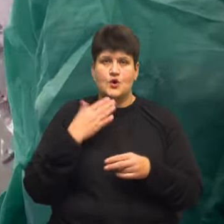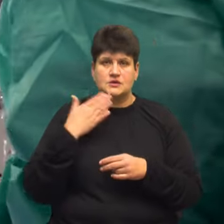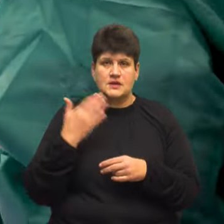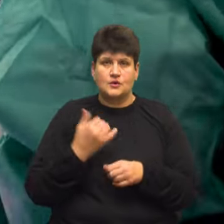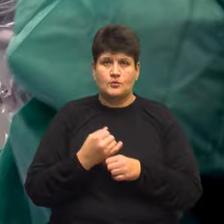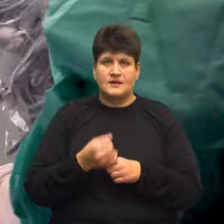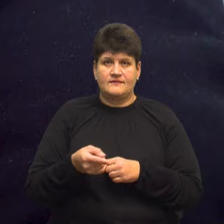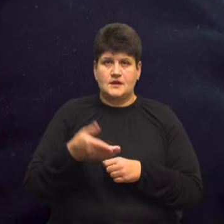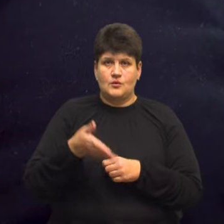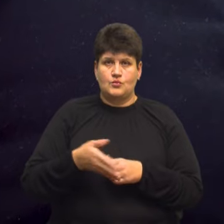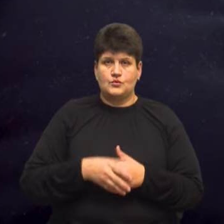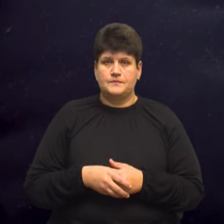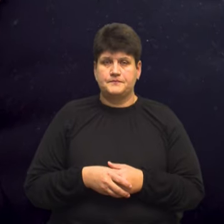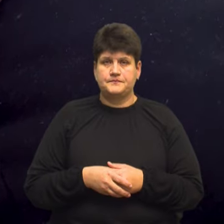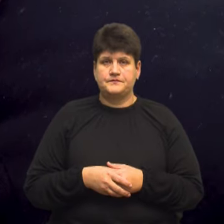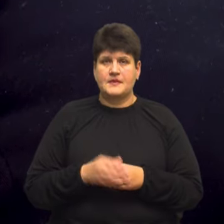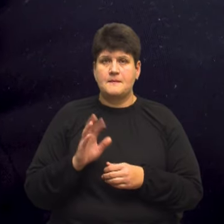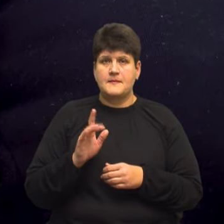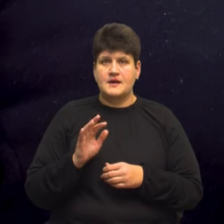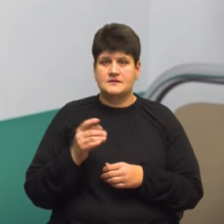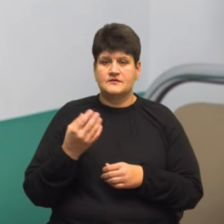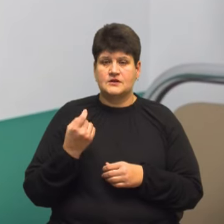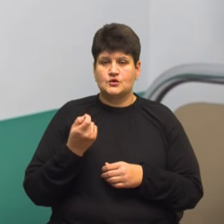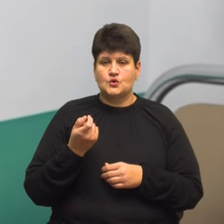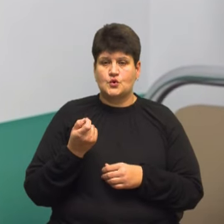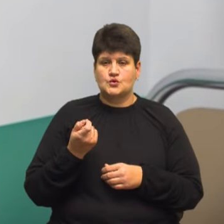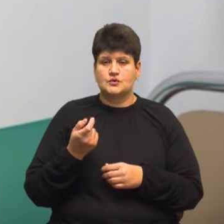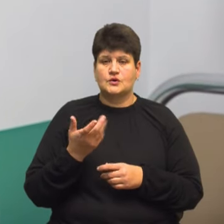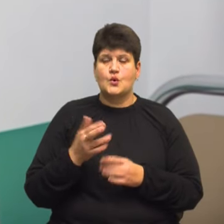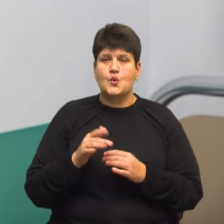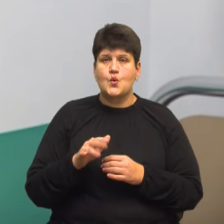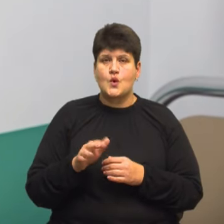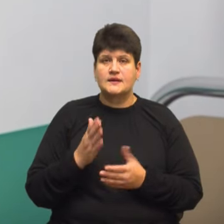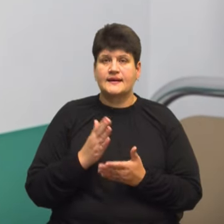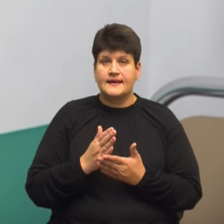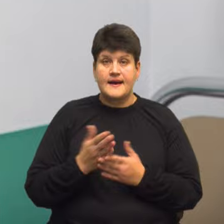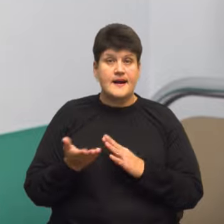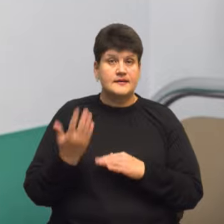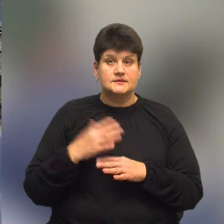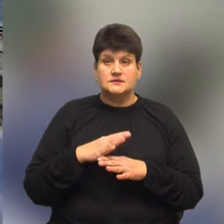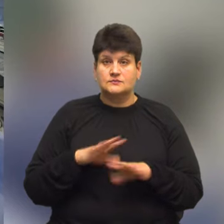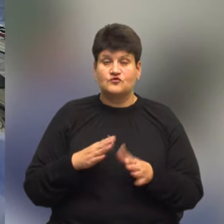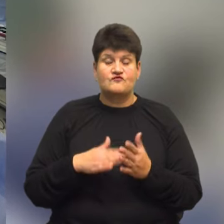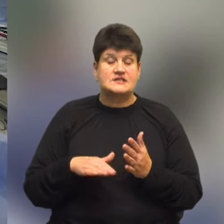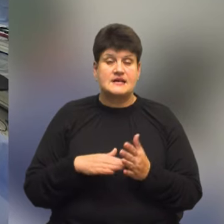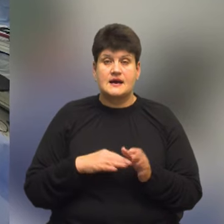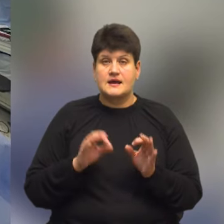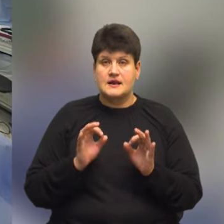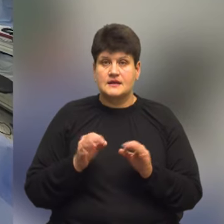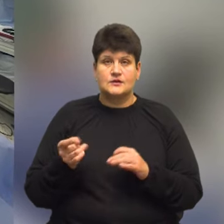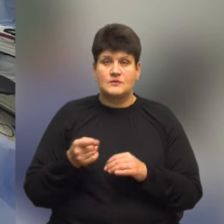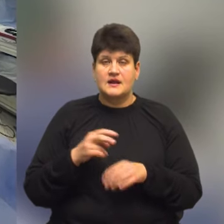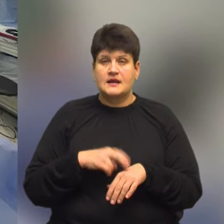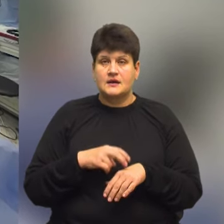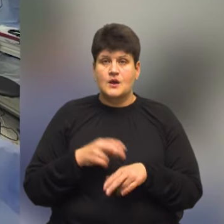чоловік. Пальцями вже трошки хоч рухаю, а так то не рухав взагалі. Тернопільські лікарі